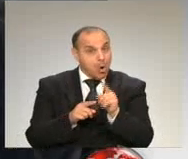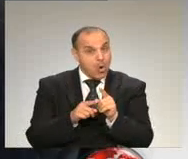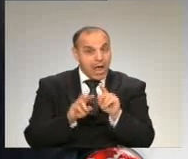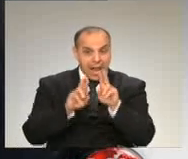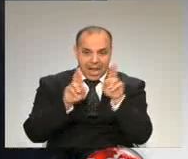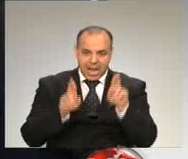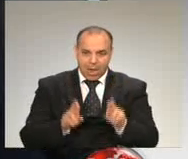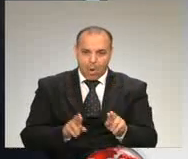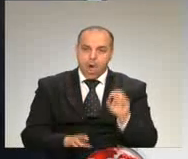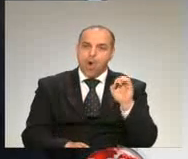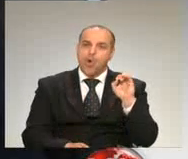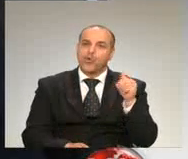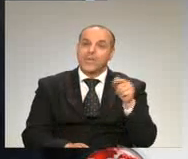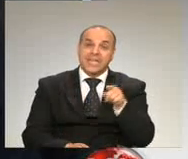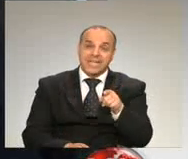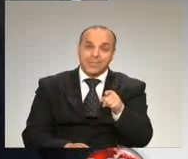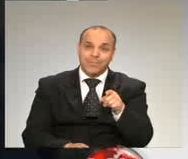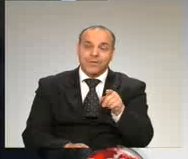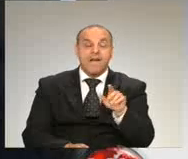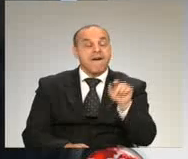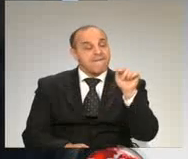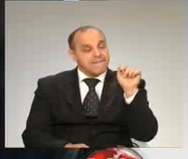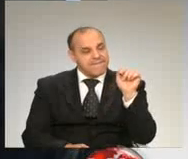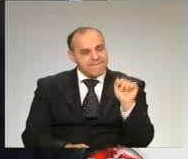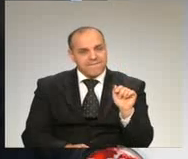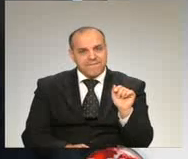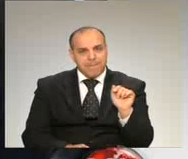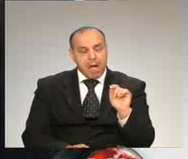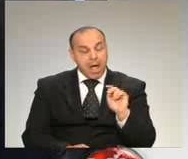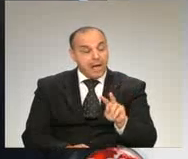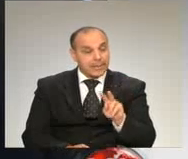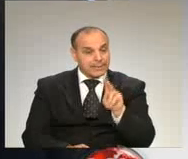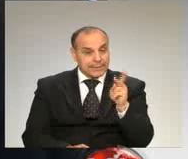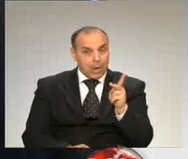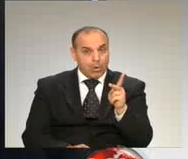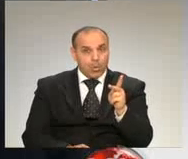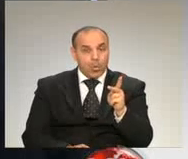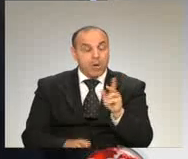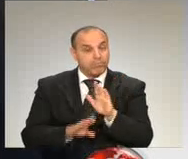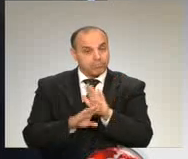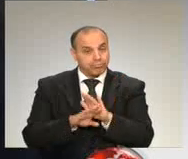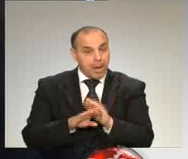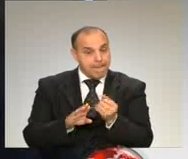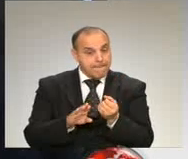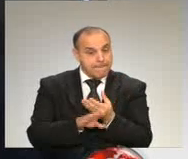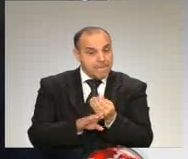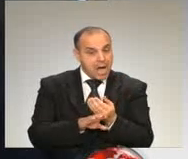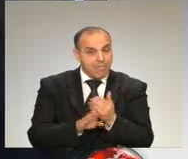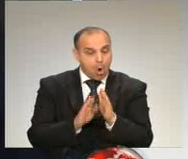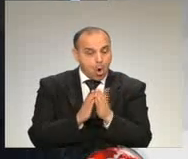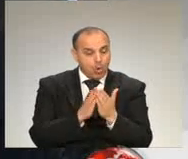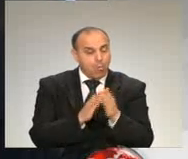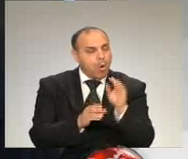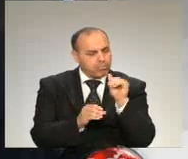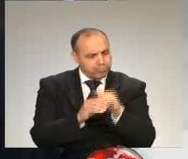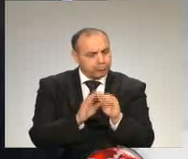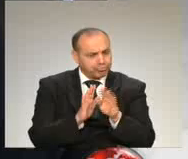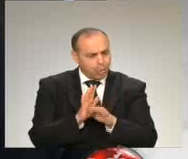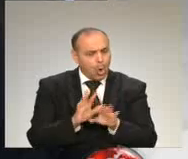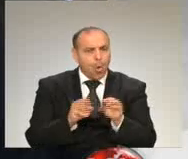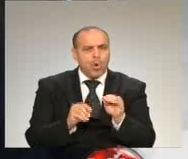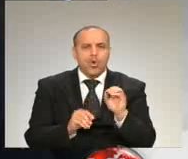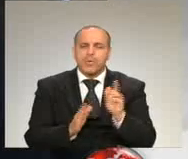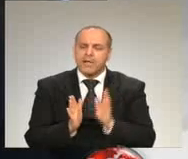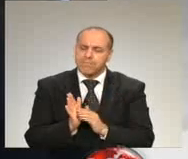اللوحة الرقمية، معنى ذلك أنه هناك تحويل كل المضامين المعرفية والكتب المدرسية إلى مضامين